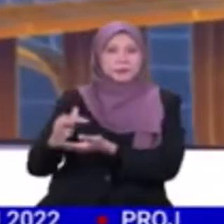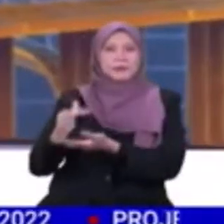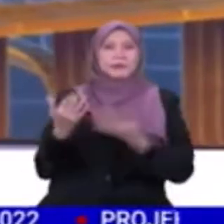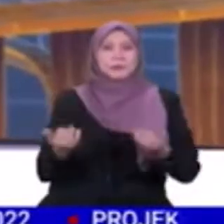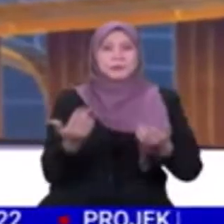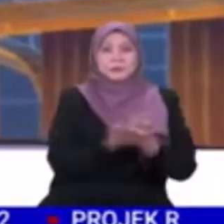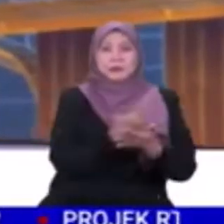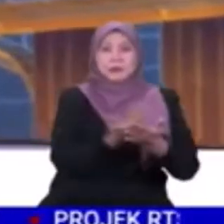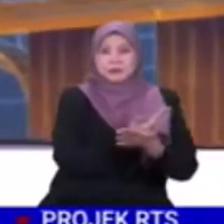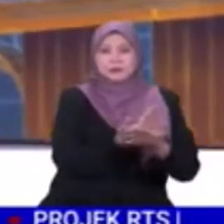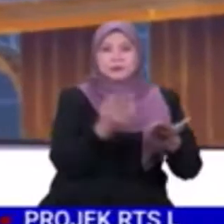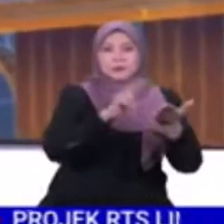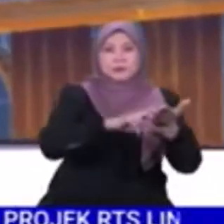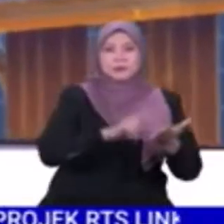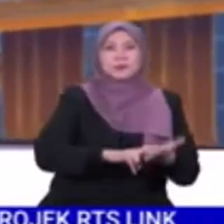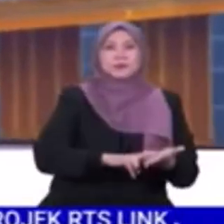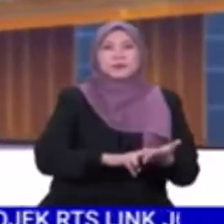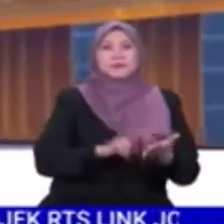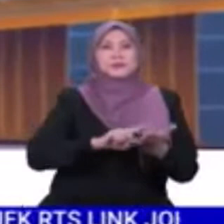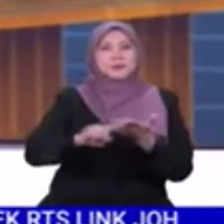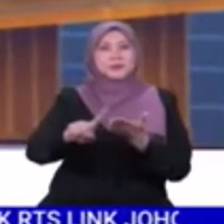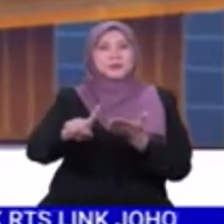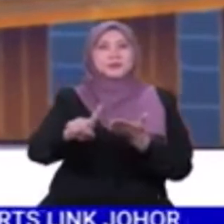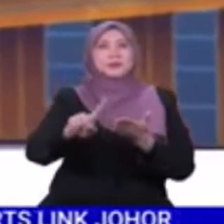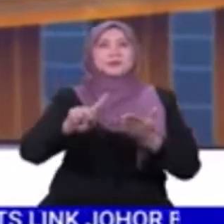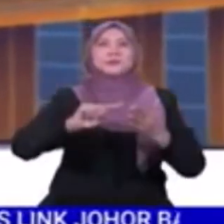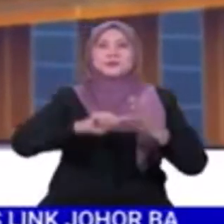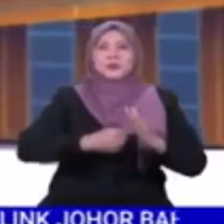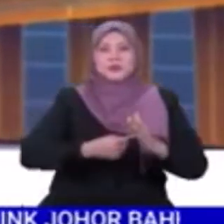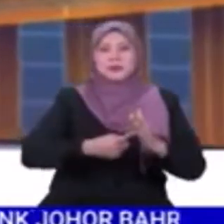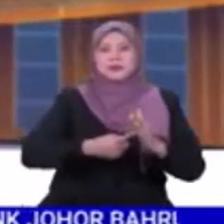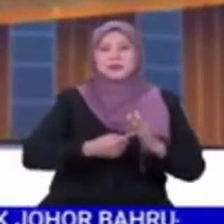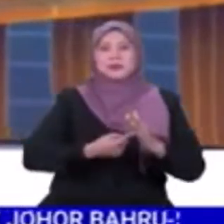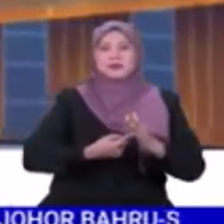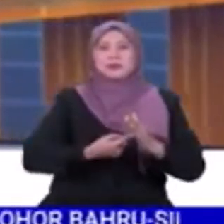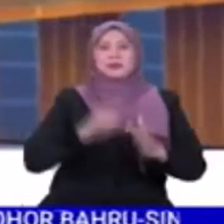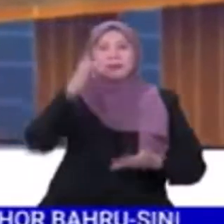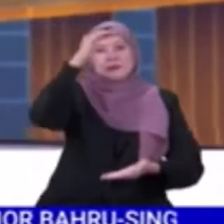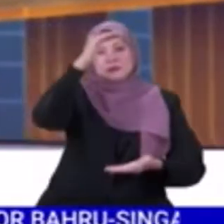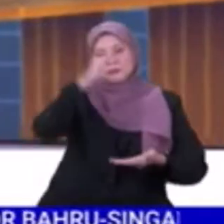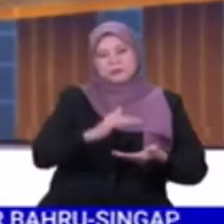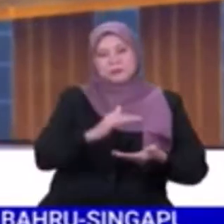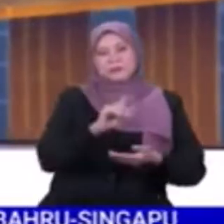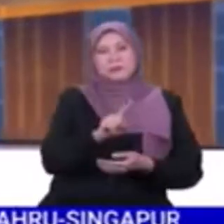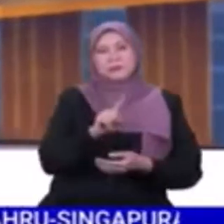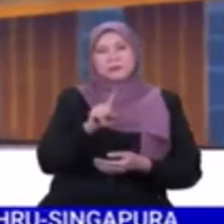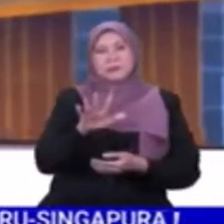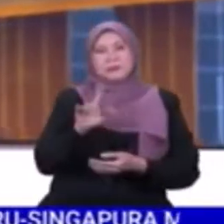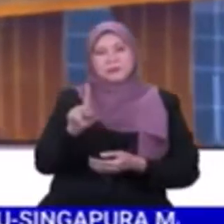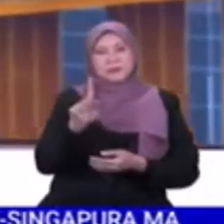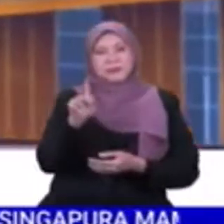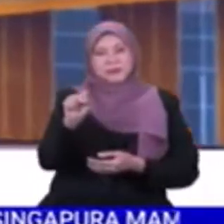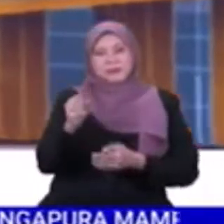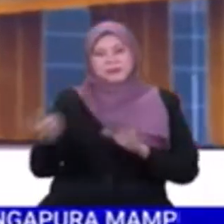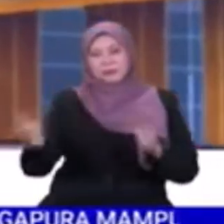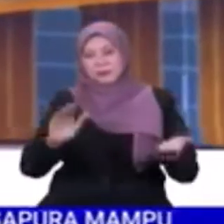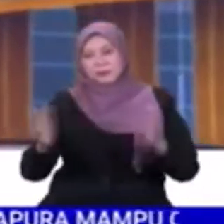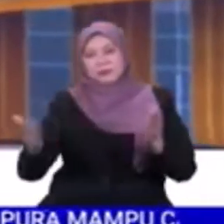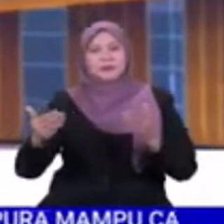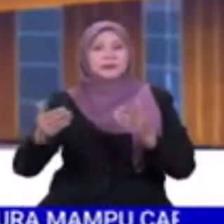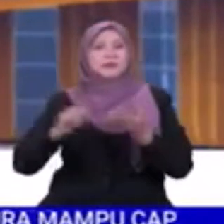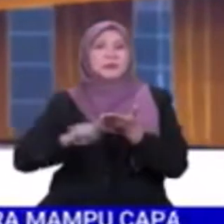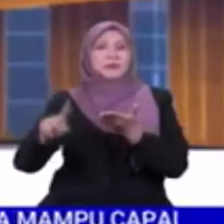separuh isfm direpotkan pada minggu epidemologi ke-24 menurun 171gc berbanding Minggu